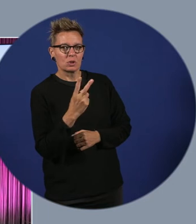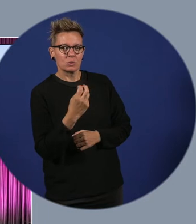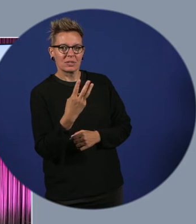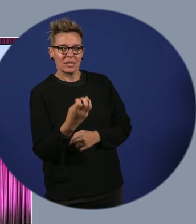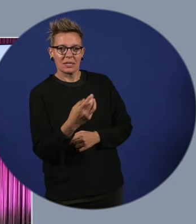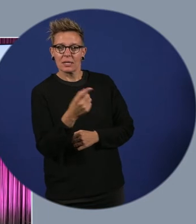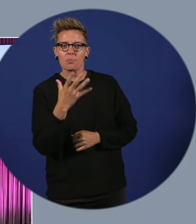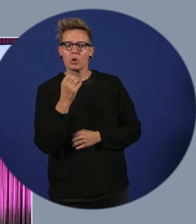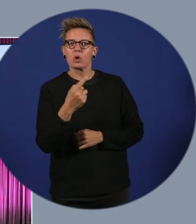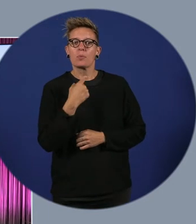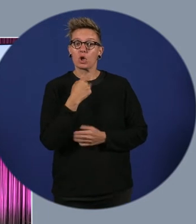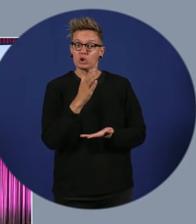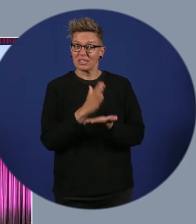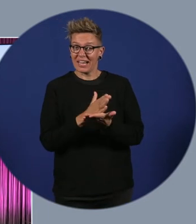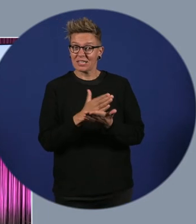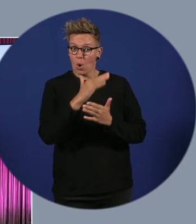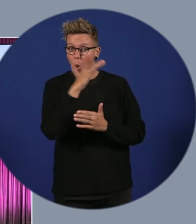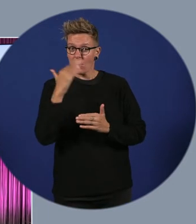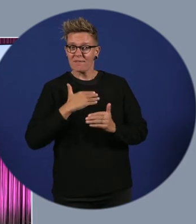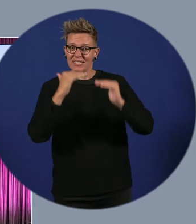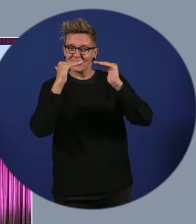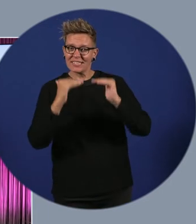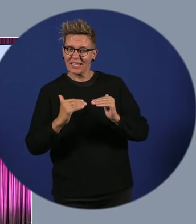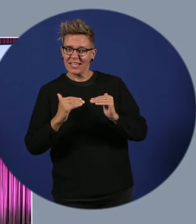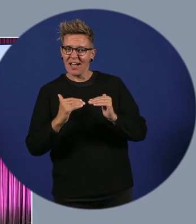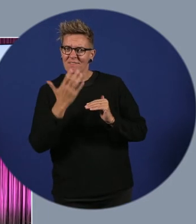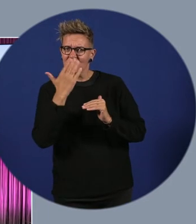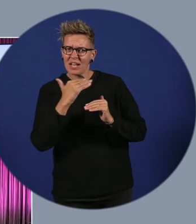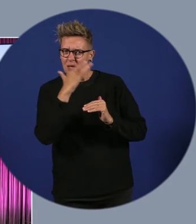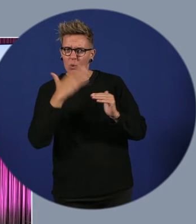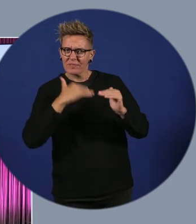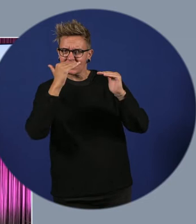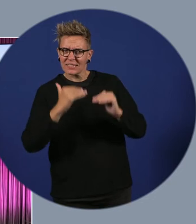sänka rösträttsåldern. Till vilken ålder tänker ni då och